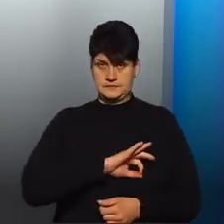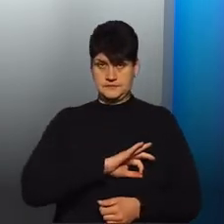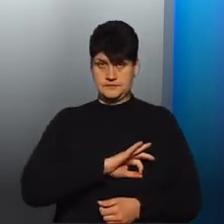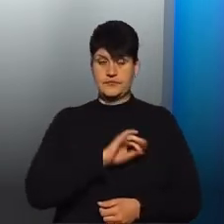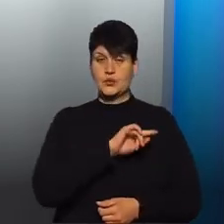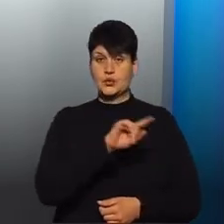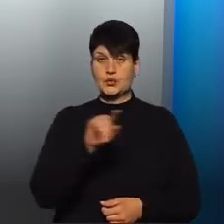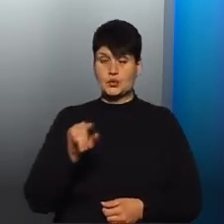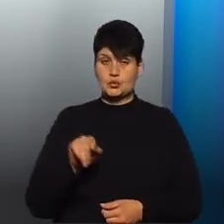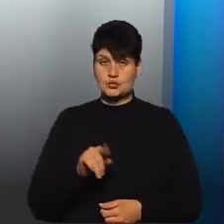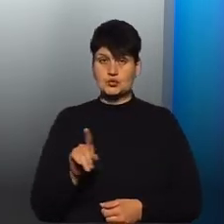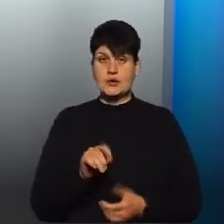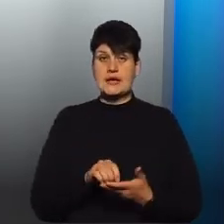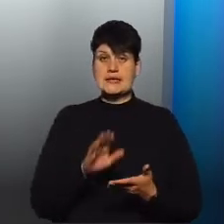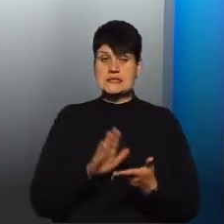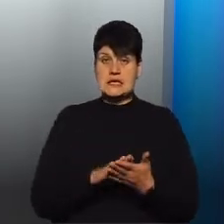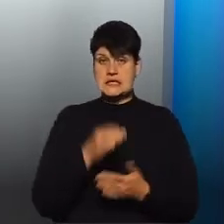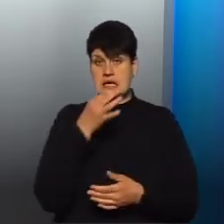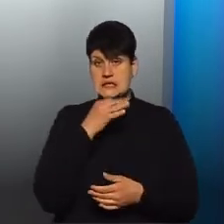при реєстрації лікарського засобу, трошки так